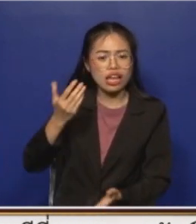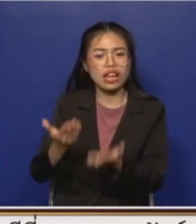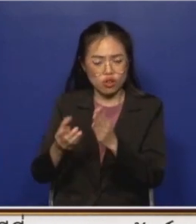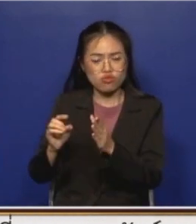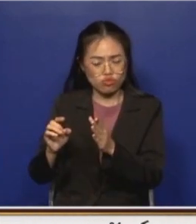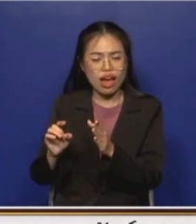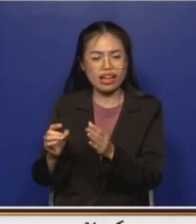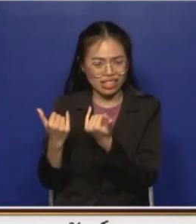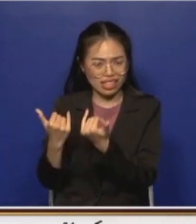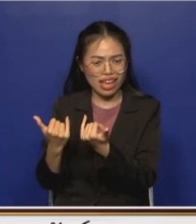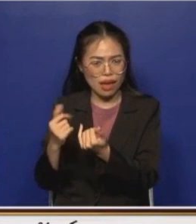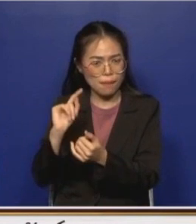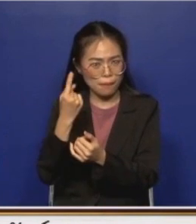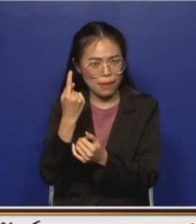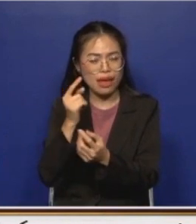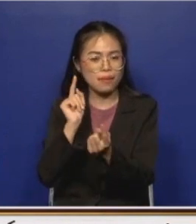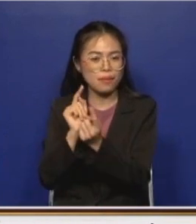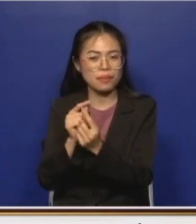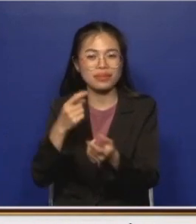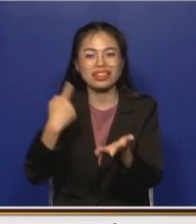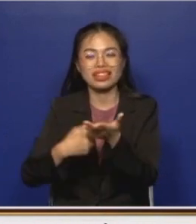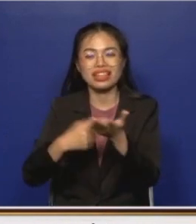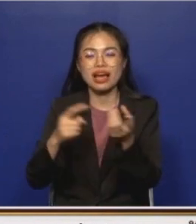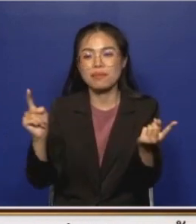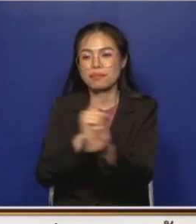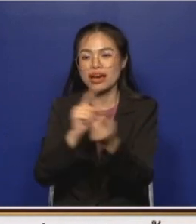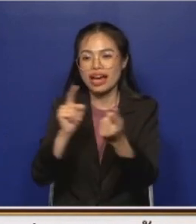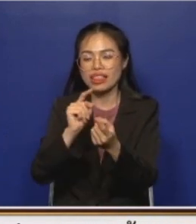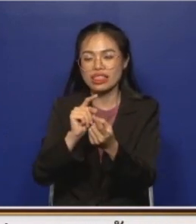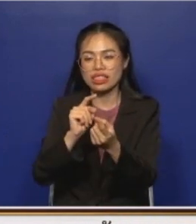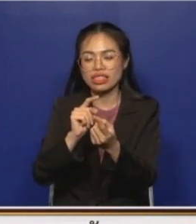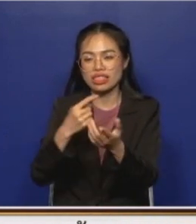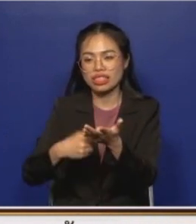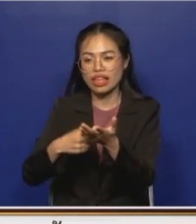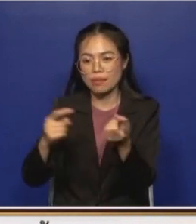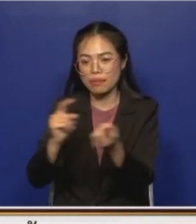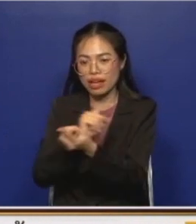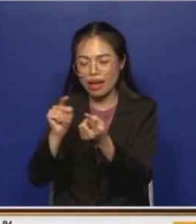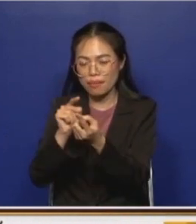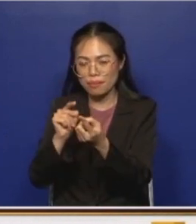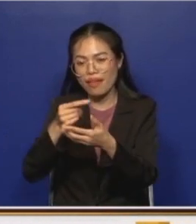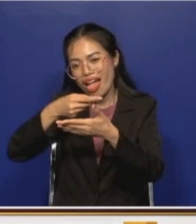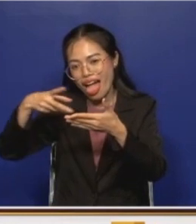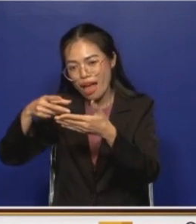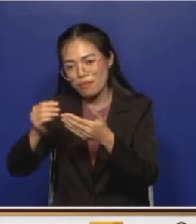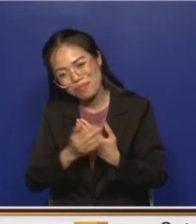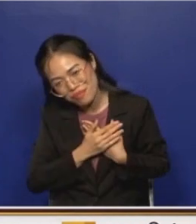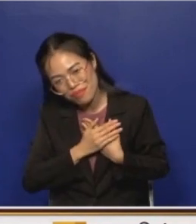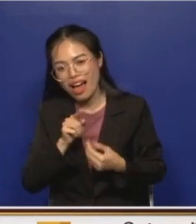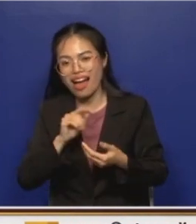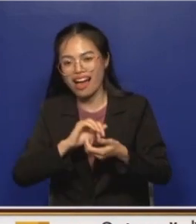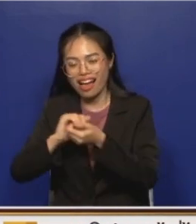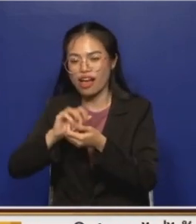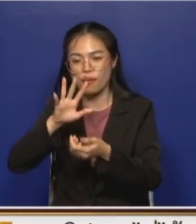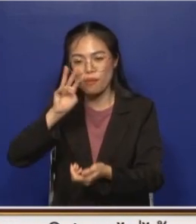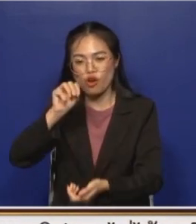ามันก่อให้เกิดอะไรท่านไปดูสไลด์แผ่นต่อไปครับนี่ฮะอันนี้ผมไม่ได้พูด